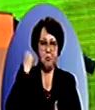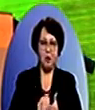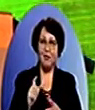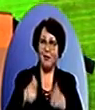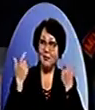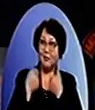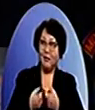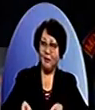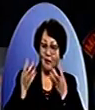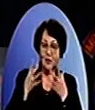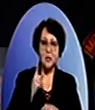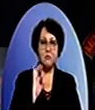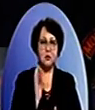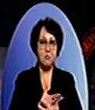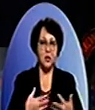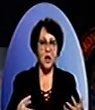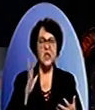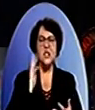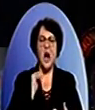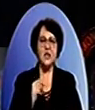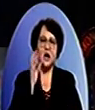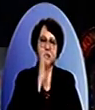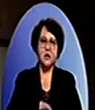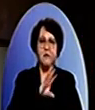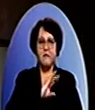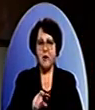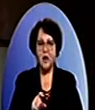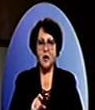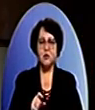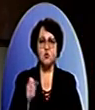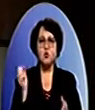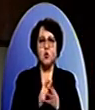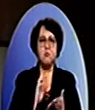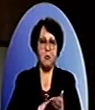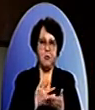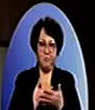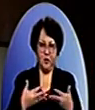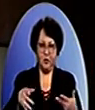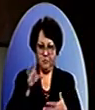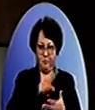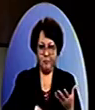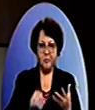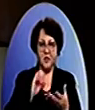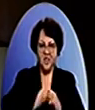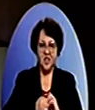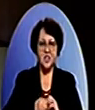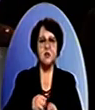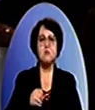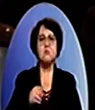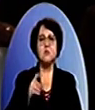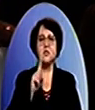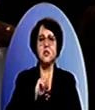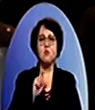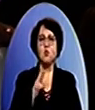болоод бэлтгэгдсэн нөөцөө хэрхэн яаж ашиглахыг заасан маш чухал баримт бичиг юм. Харин үүнийг хэрэгжүүлэхэд зэвсэгт хүчний тухай